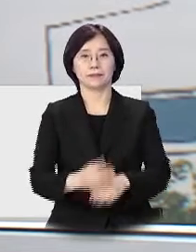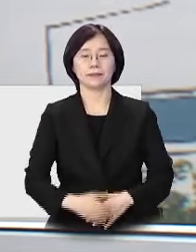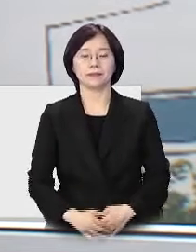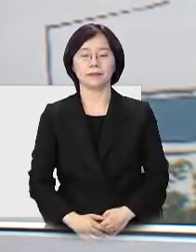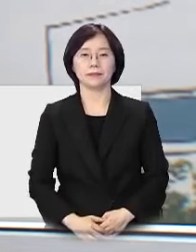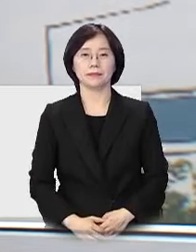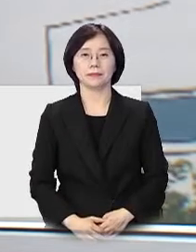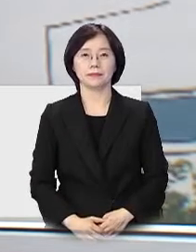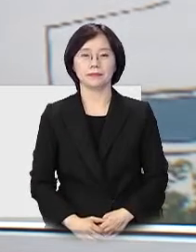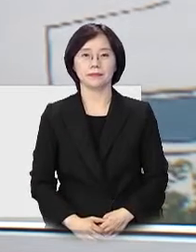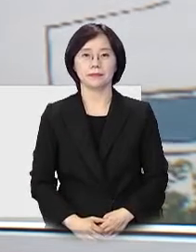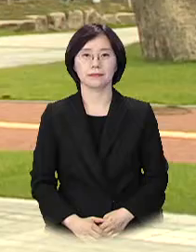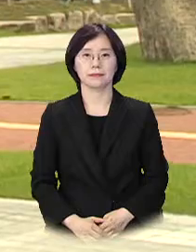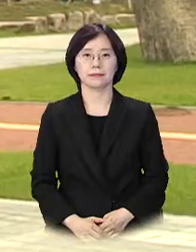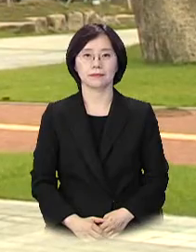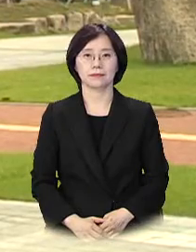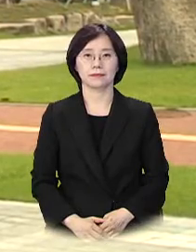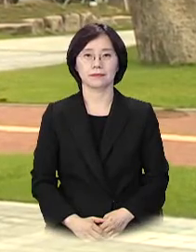기자입니다